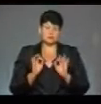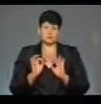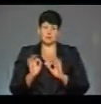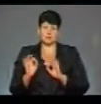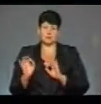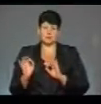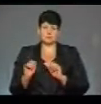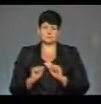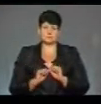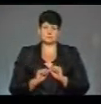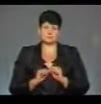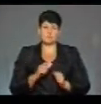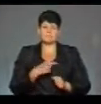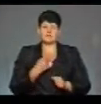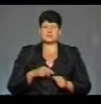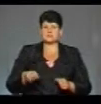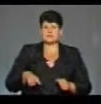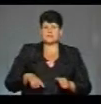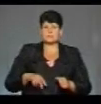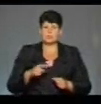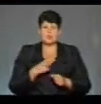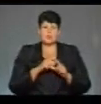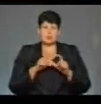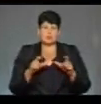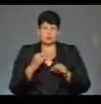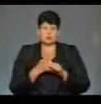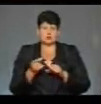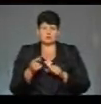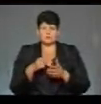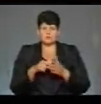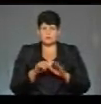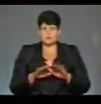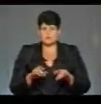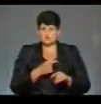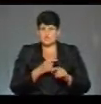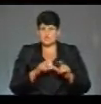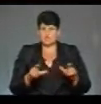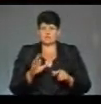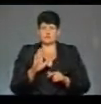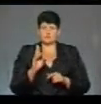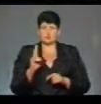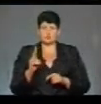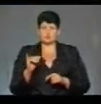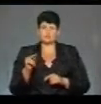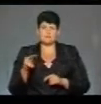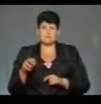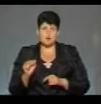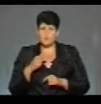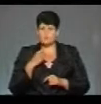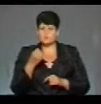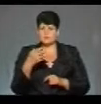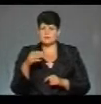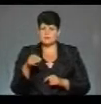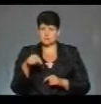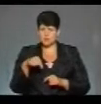нормально. Медичний директор з поліклінічної роботи Тернопільської міської дитячої лікарні Володимир Кучма каже, що 15